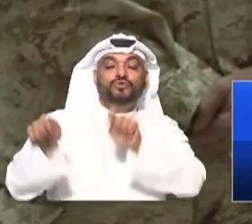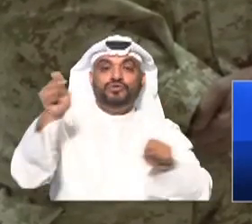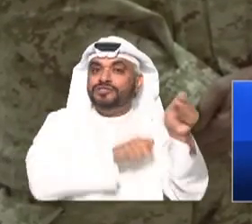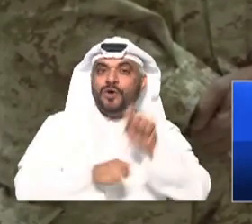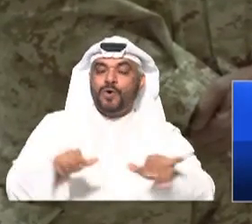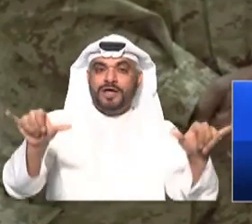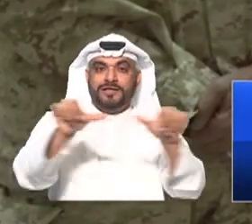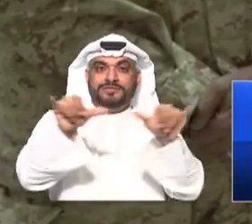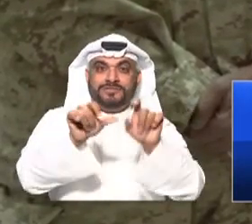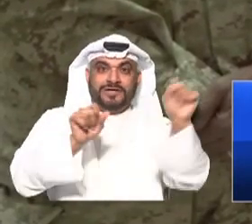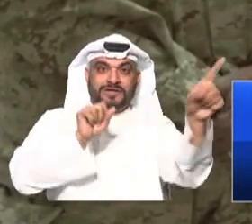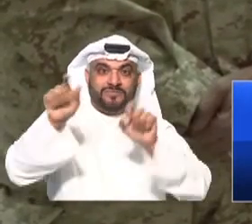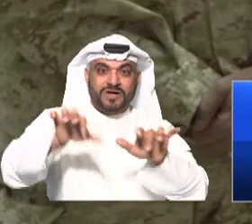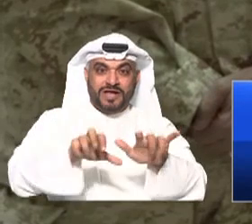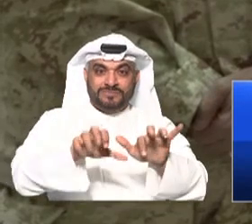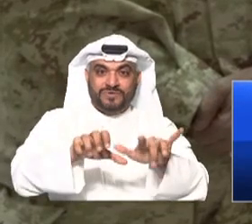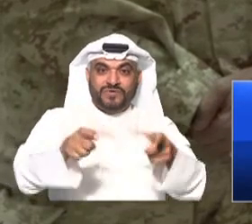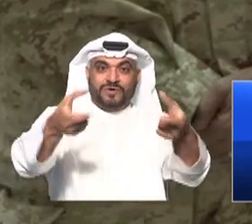على الوطن،